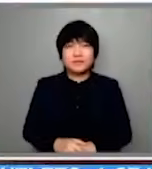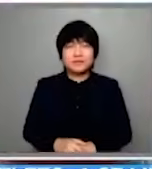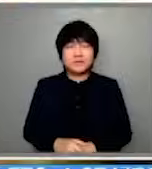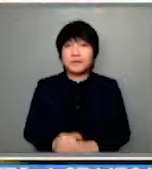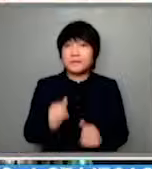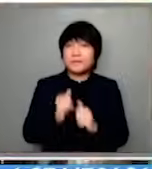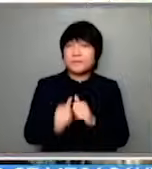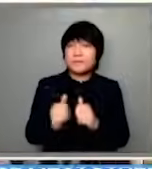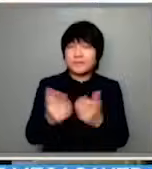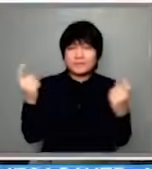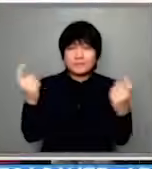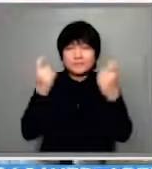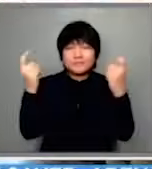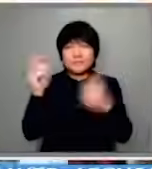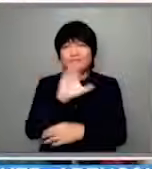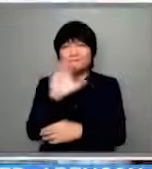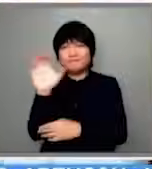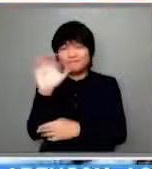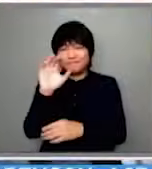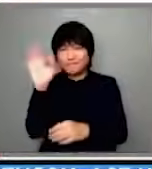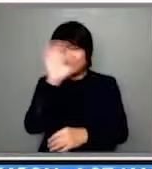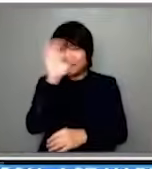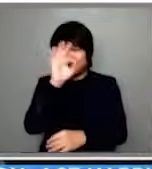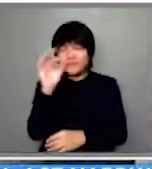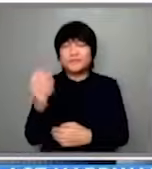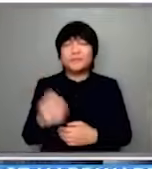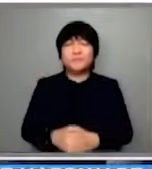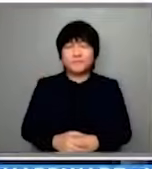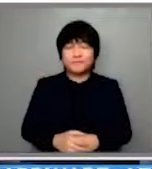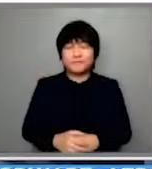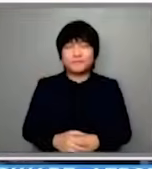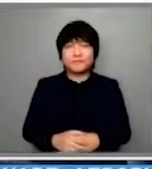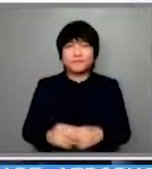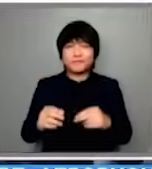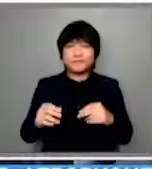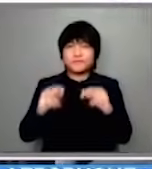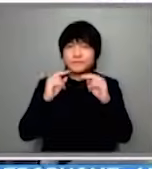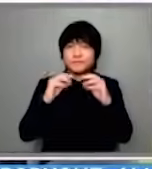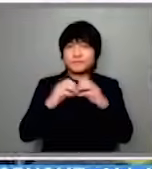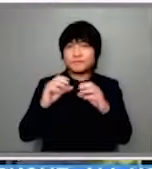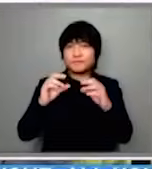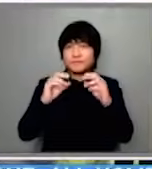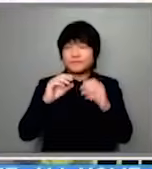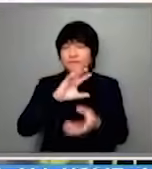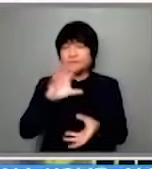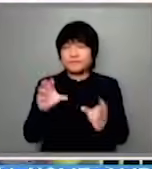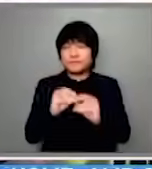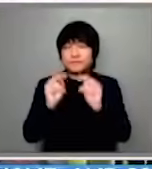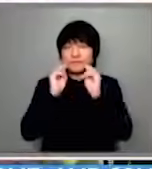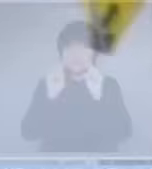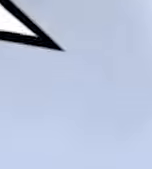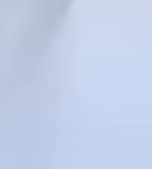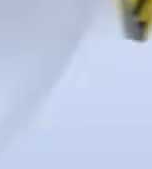ng mga Pilipino tuwing Pasko. Bam Alegre, nagbabalita para sa GMA Integrated News.